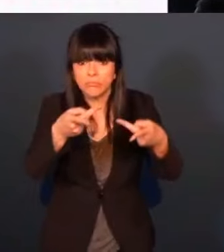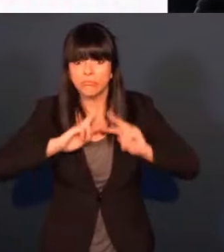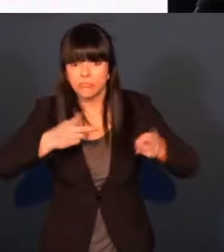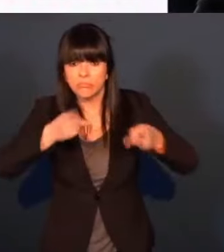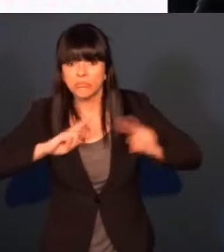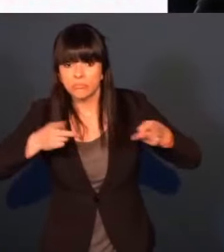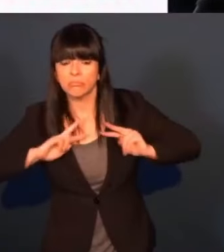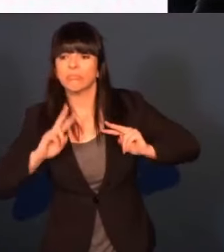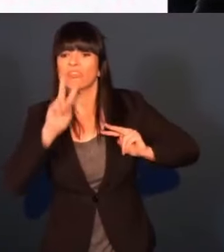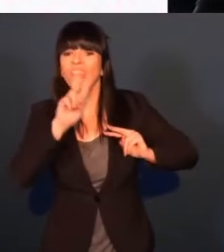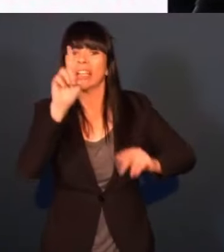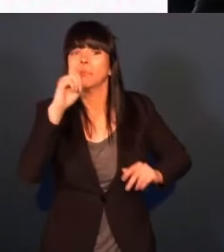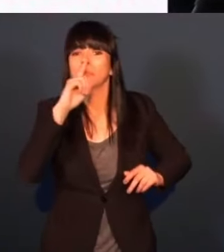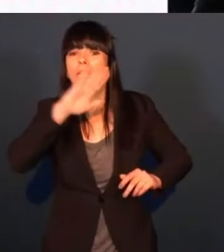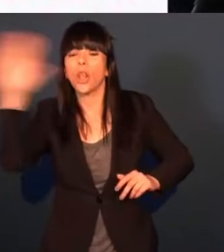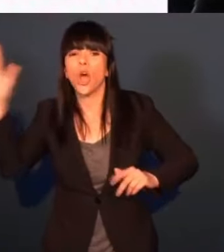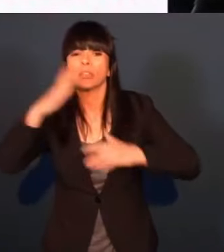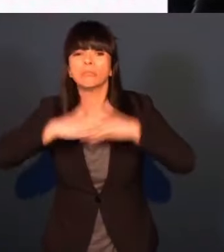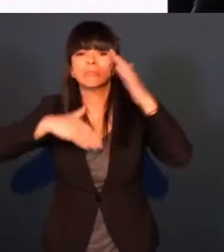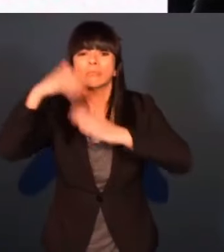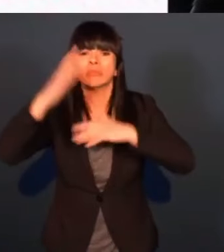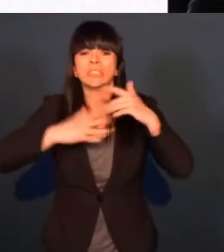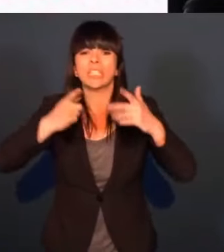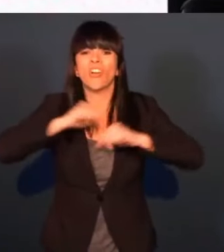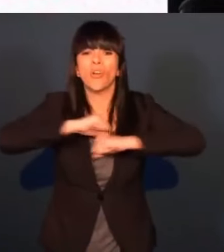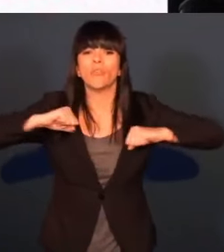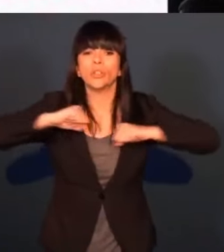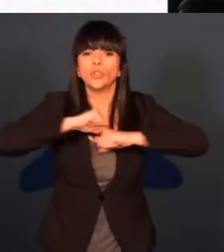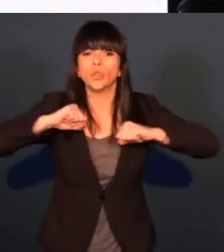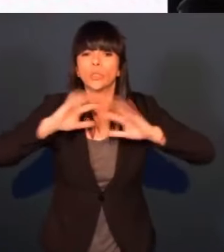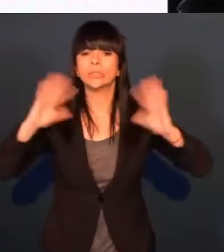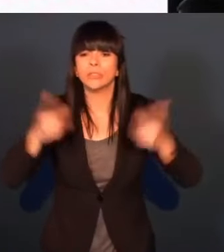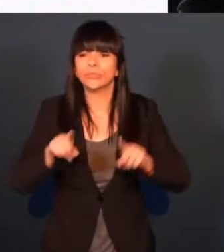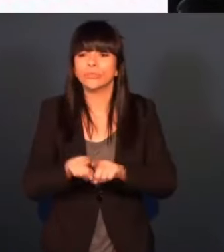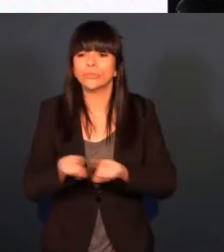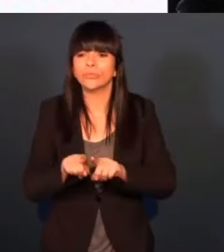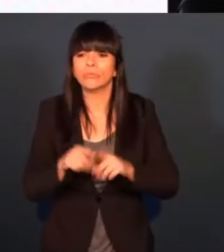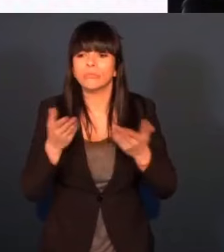24 милиона лева за непостроени физкултурни салони по времето на предишните правителства.